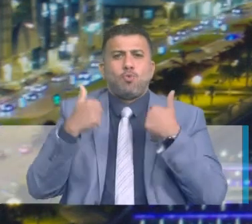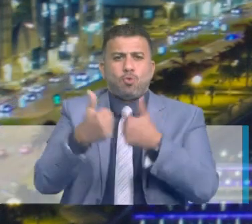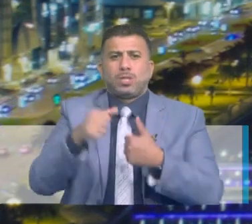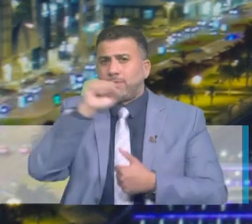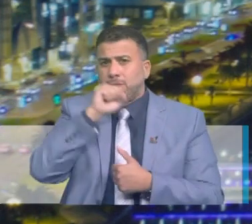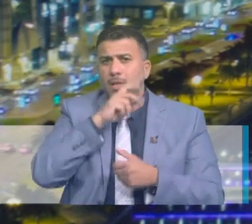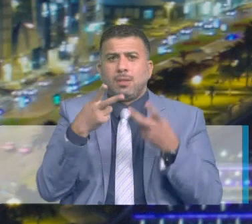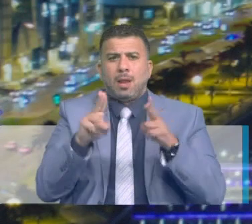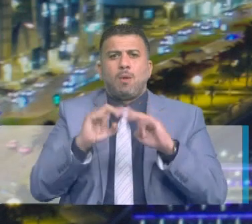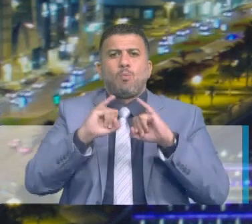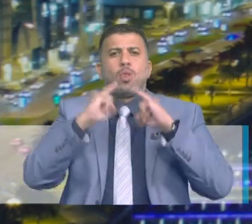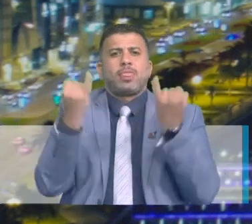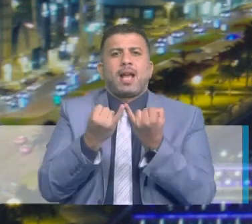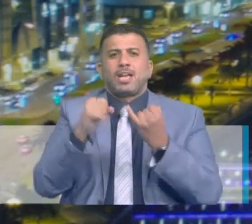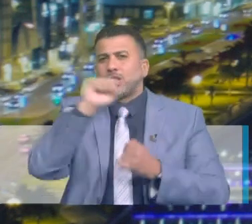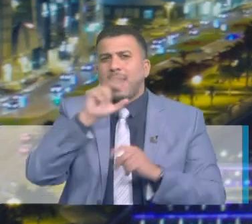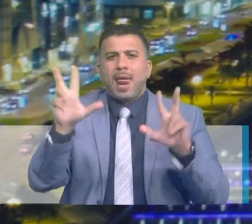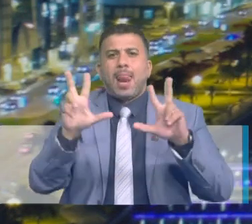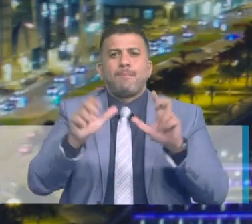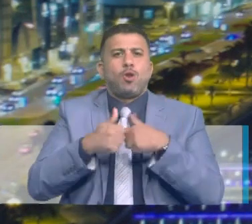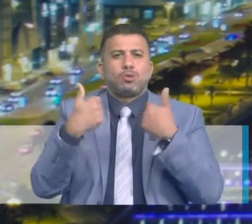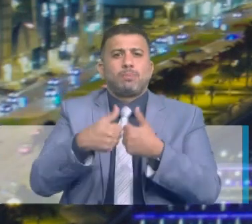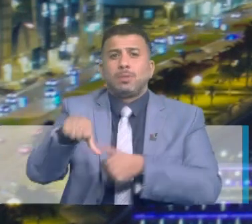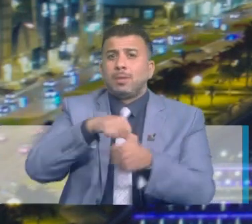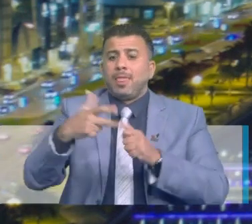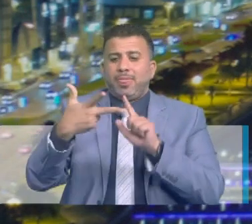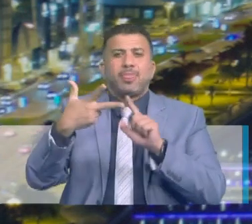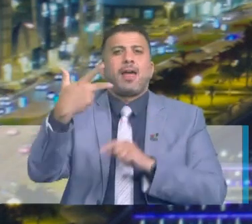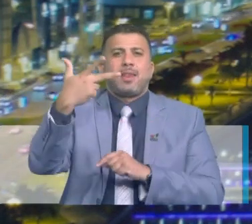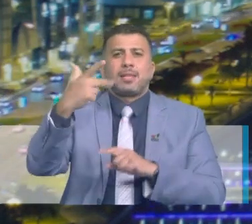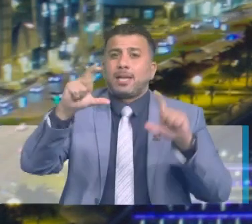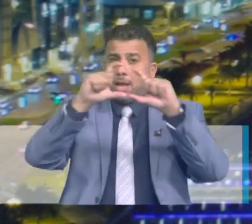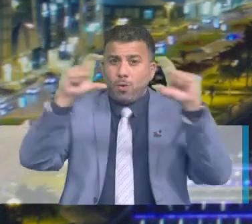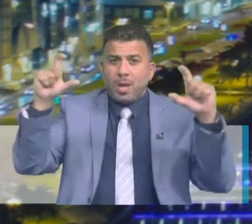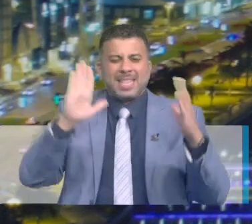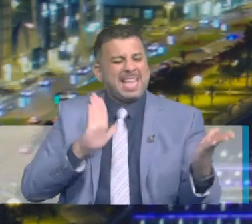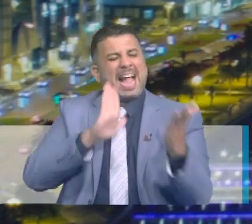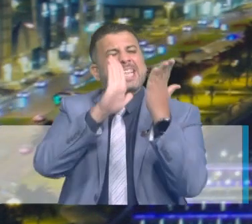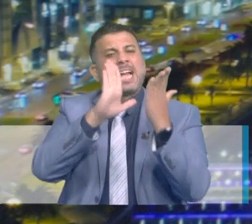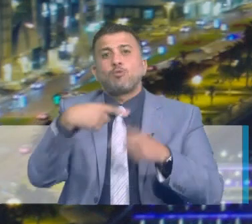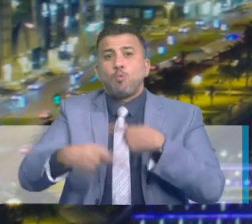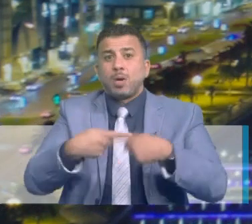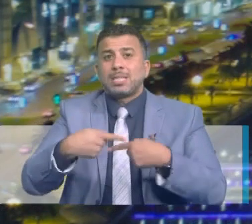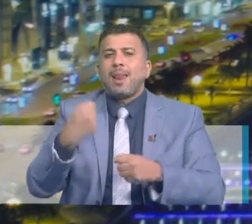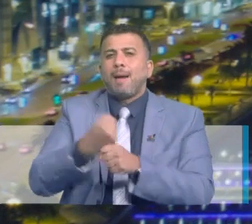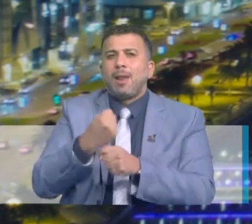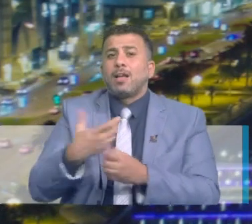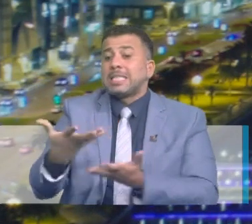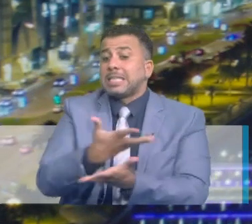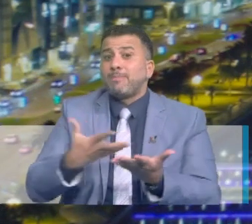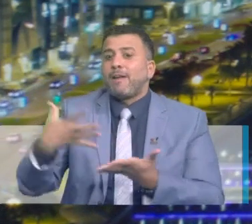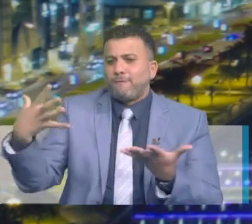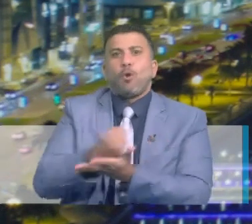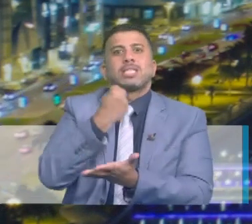في الشارقة، انطلق ملتقى الشارقة للإعلام الأسري بدورته الثالثة تحت عنوان تحديات الممارسة العملية